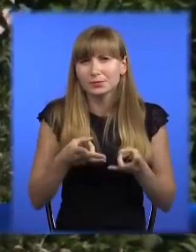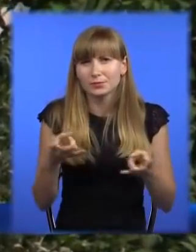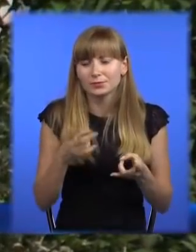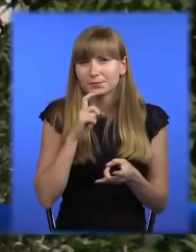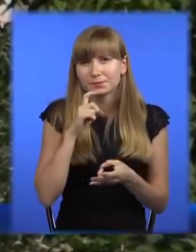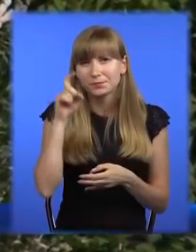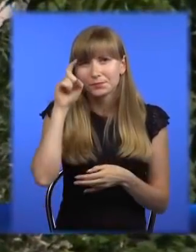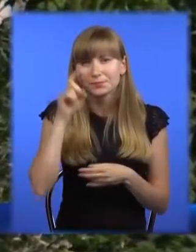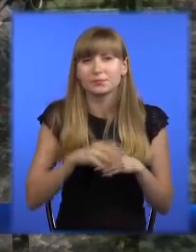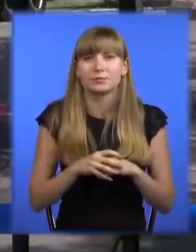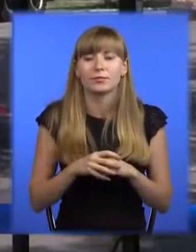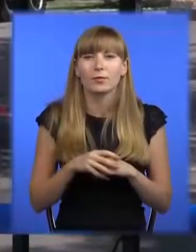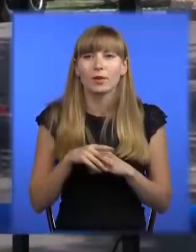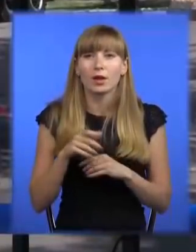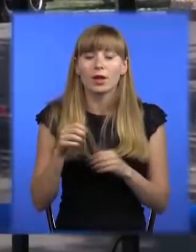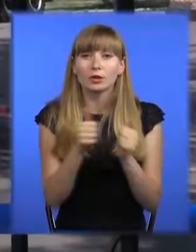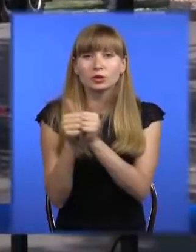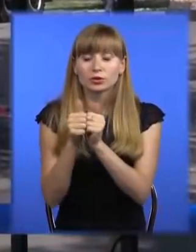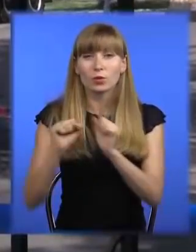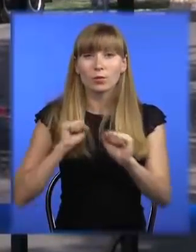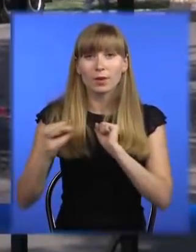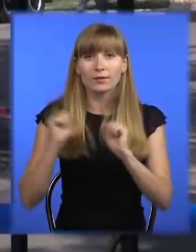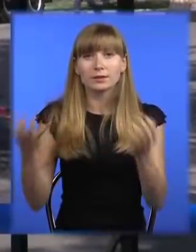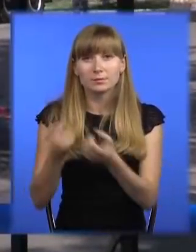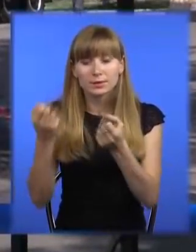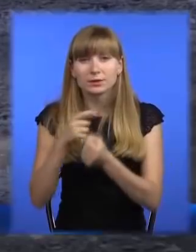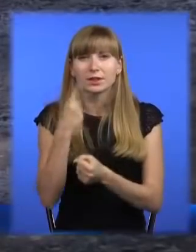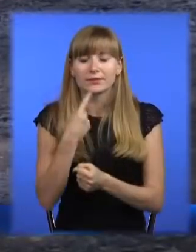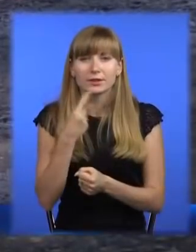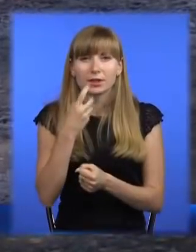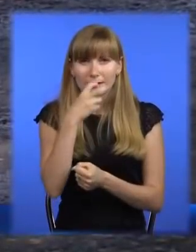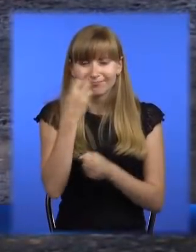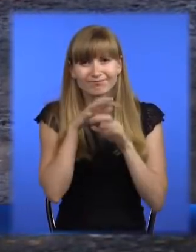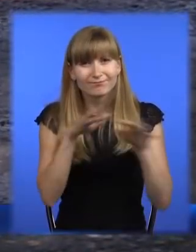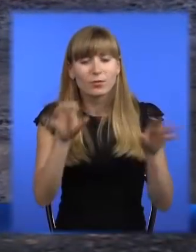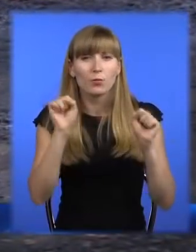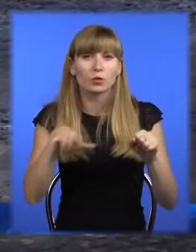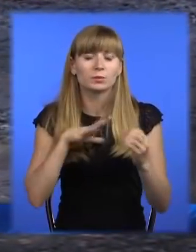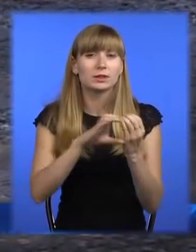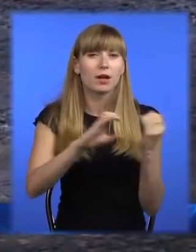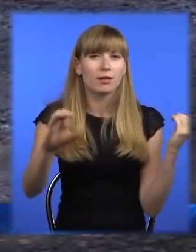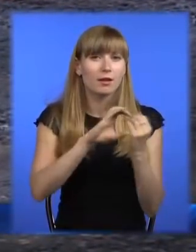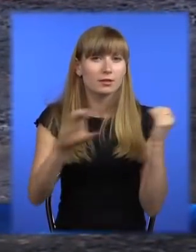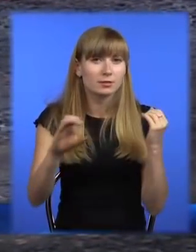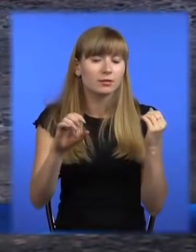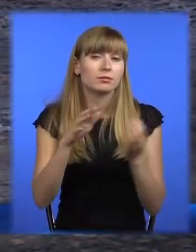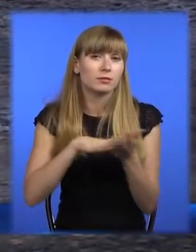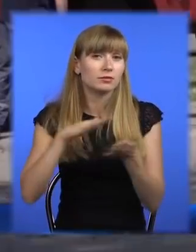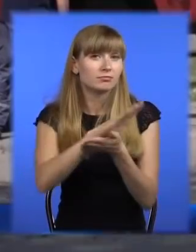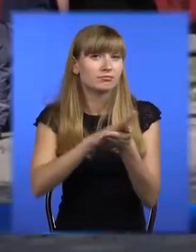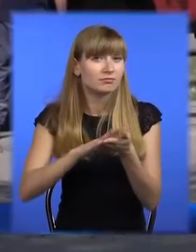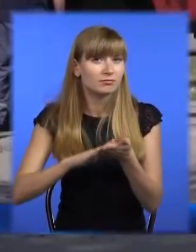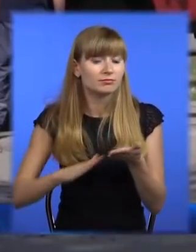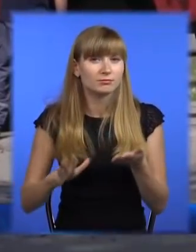стільки пластикових контейнерів. У сусідньому управлінні рятувальників кажуть, ймовірніше за все сморід доносився з